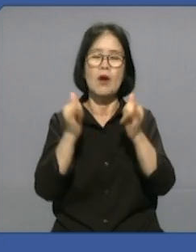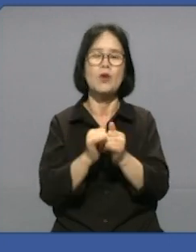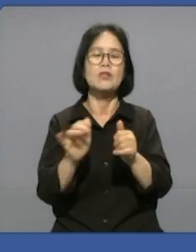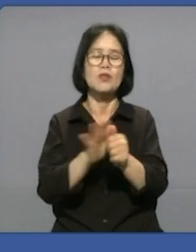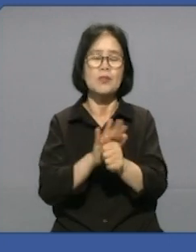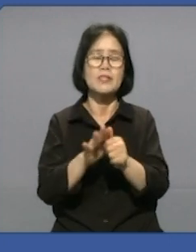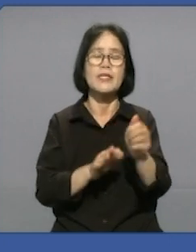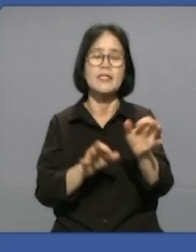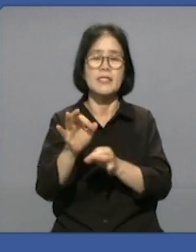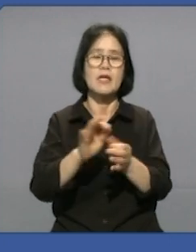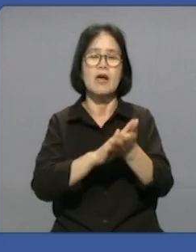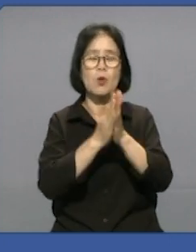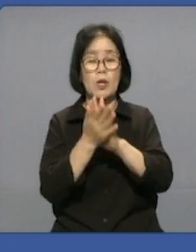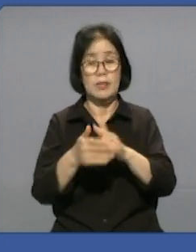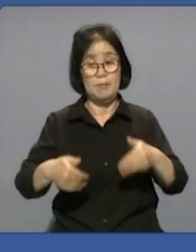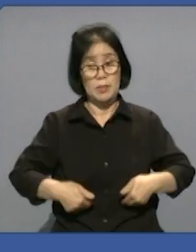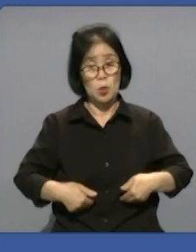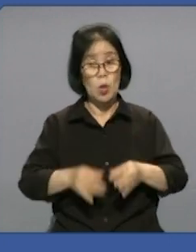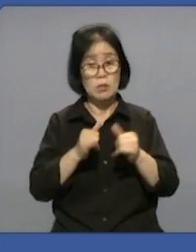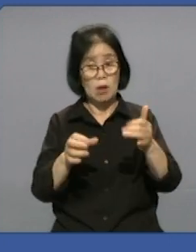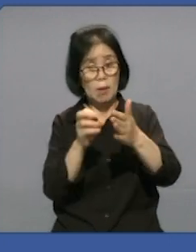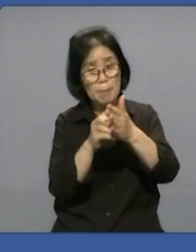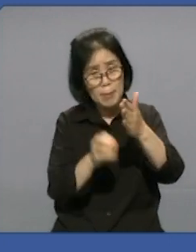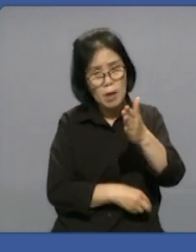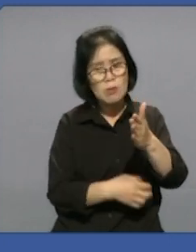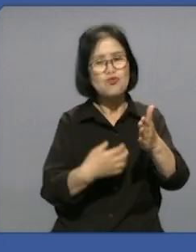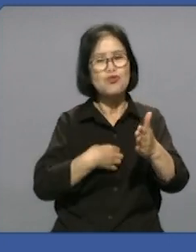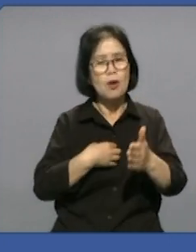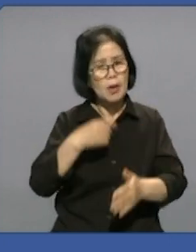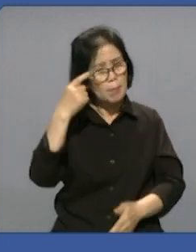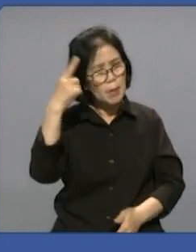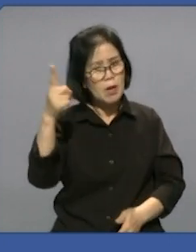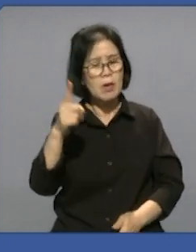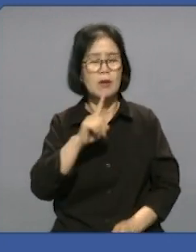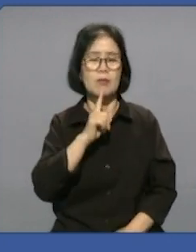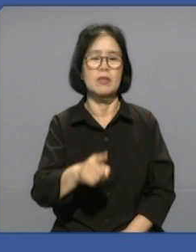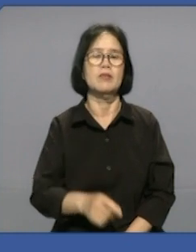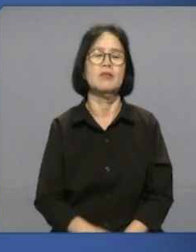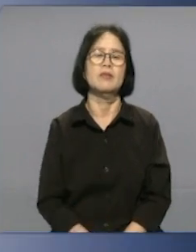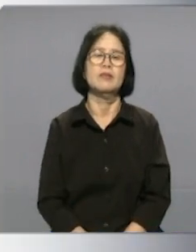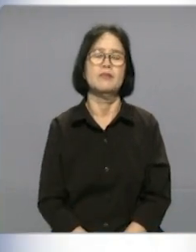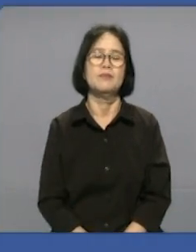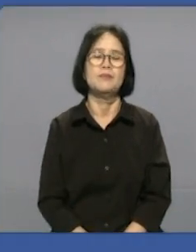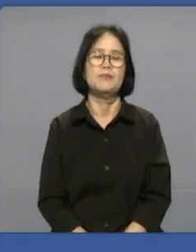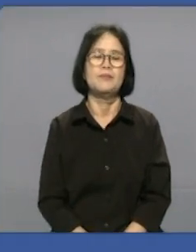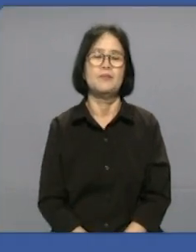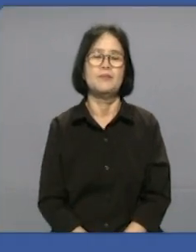서비스의 시작 논리는 필요계층이 배제되는 위험한 발상이라고 꼬집었습니다